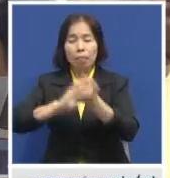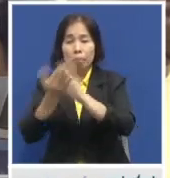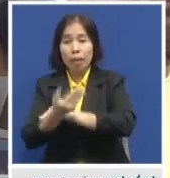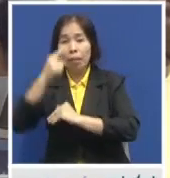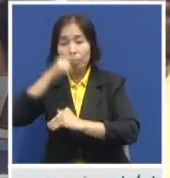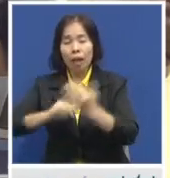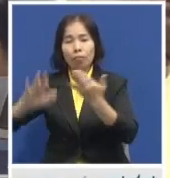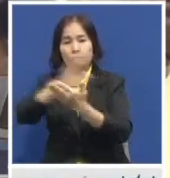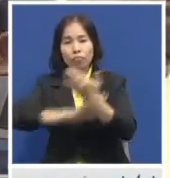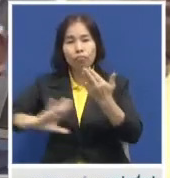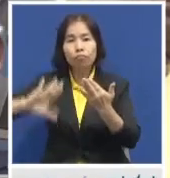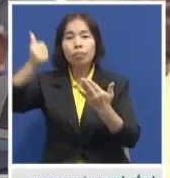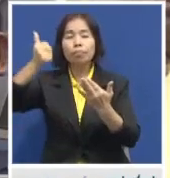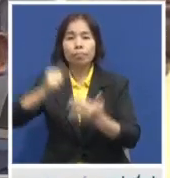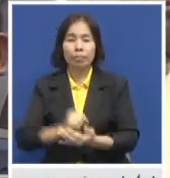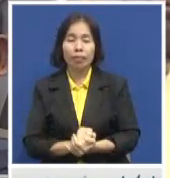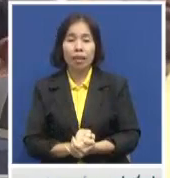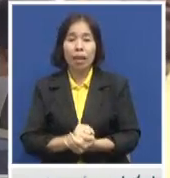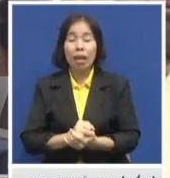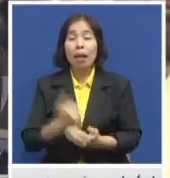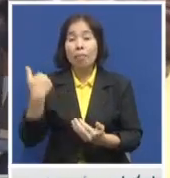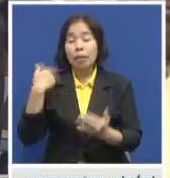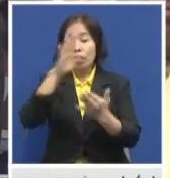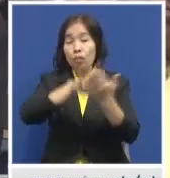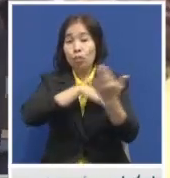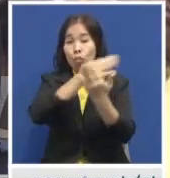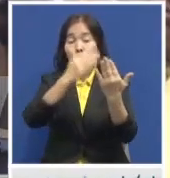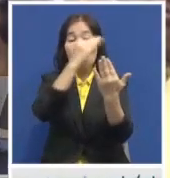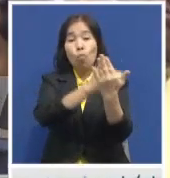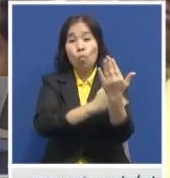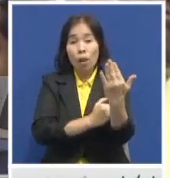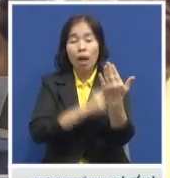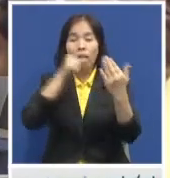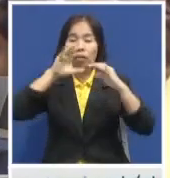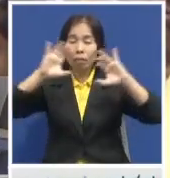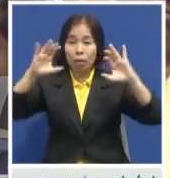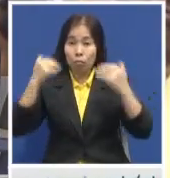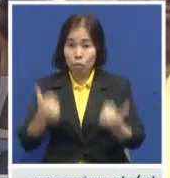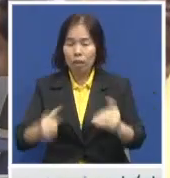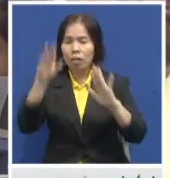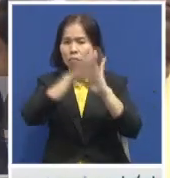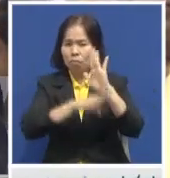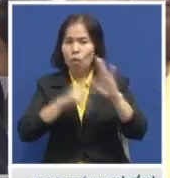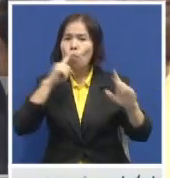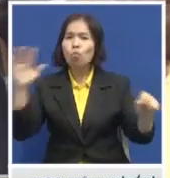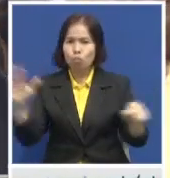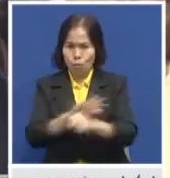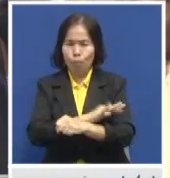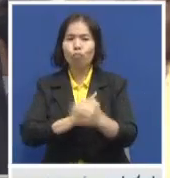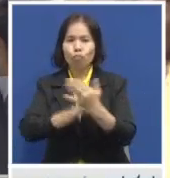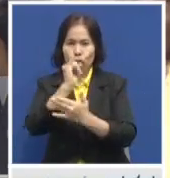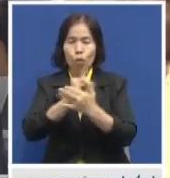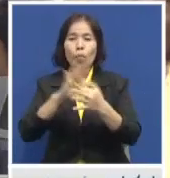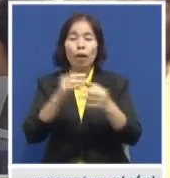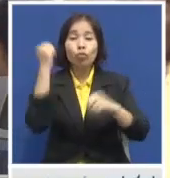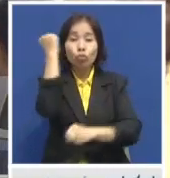ซึ่งนโยบายของรัฐบาลที่ท่านนายกได้กรุณานำแถลงต่อรัฐสภาวันนี้ก็ครบถ้วนนะครับในการตอบโจทย์เรื่องของการ